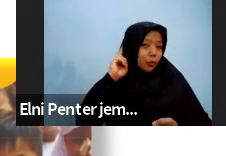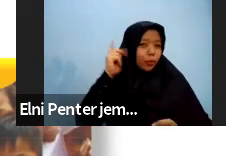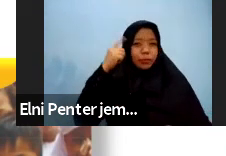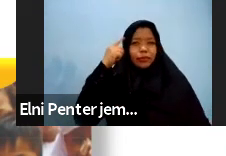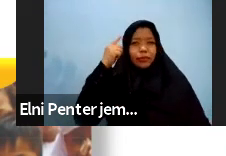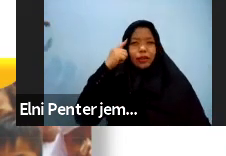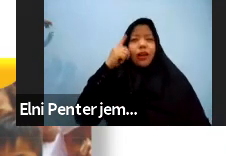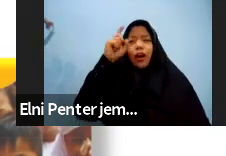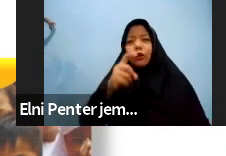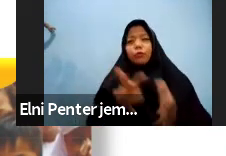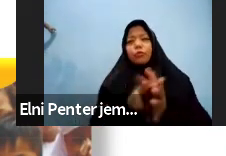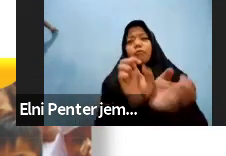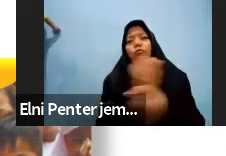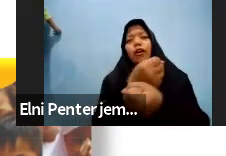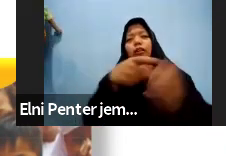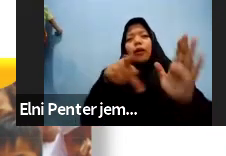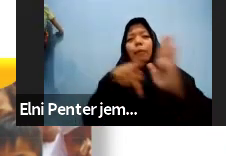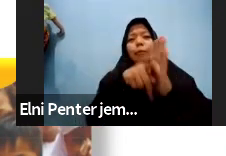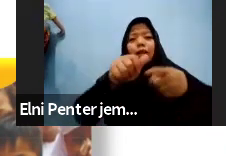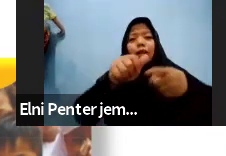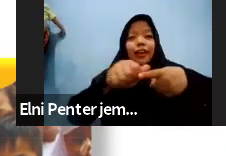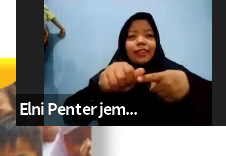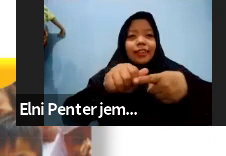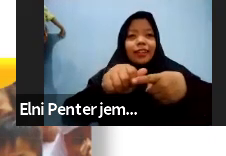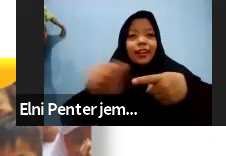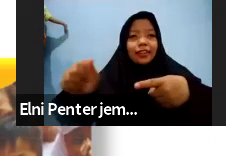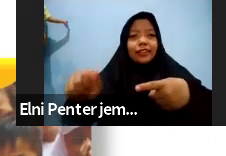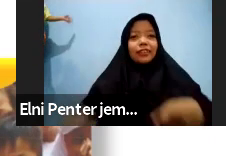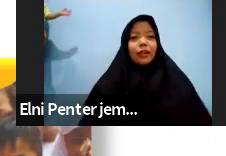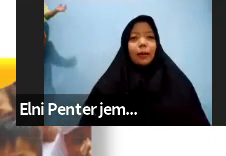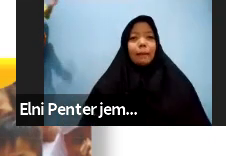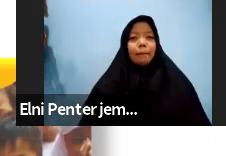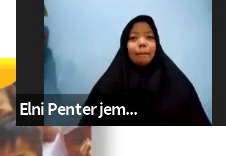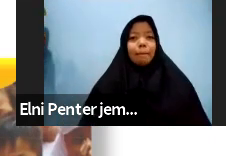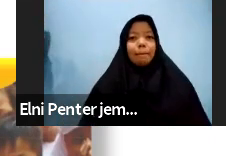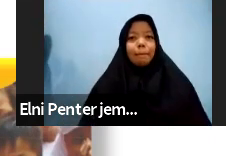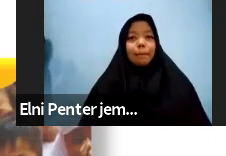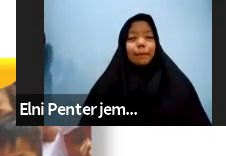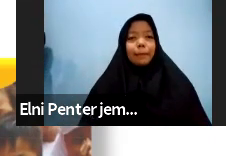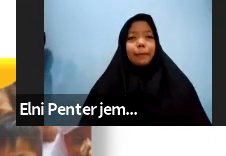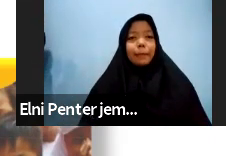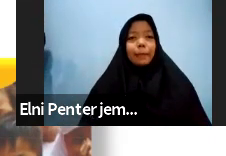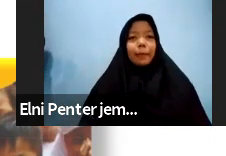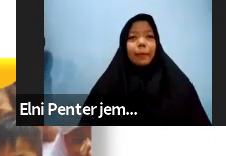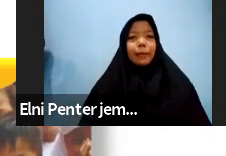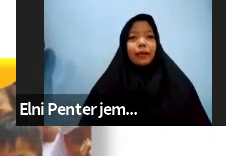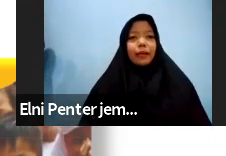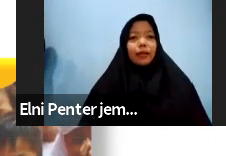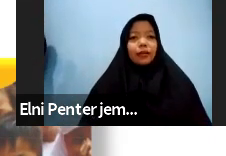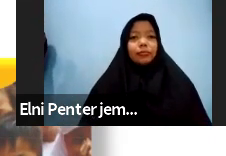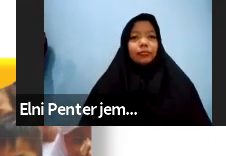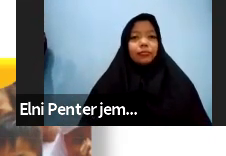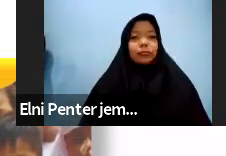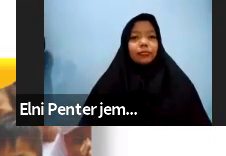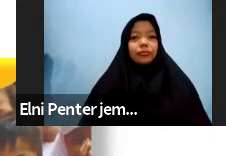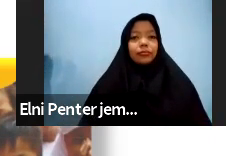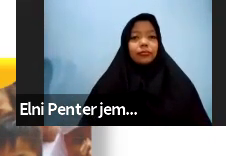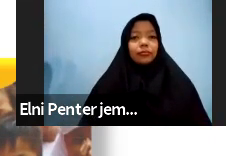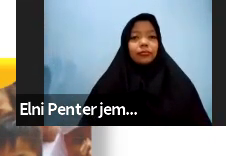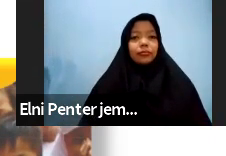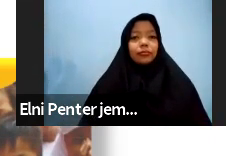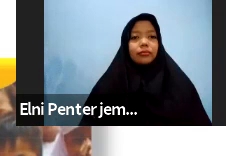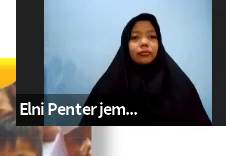mereka juga harus melakukan pekerjaan Kalau mereka ini berada di rumah mereka juga harus